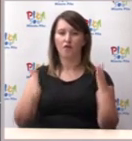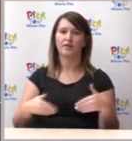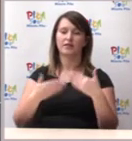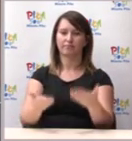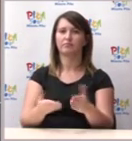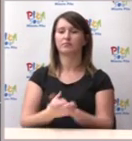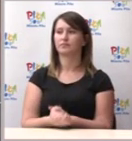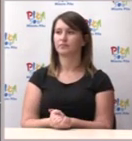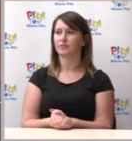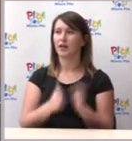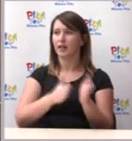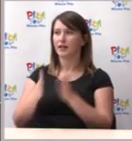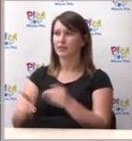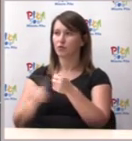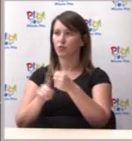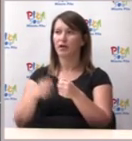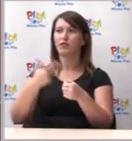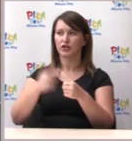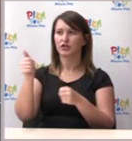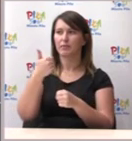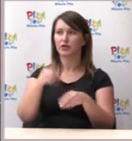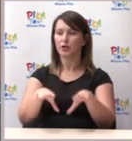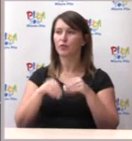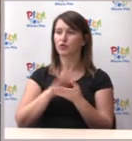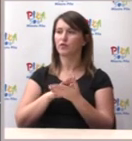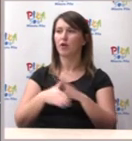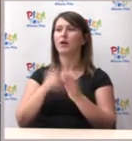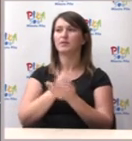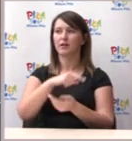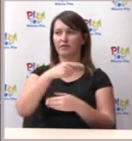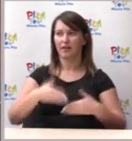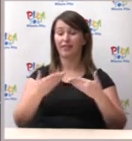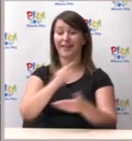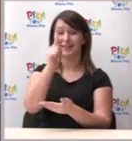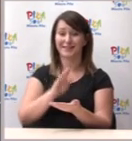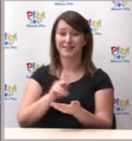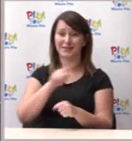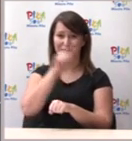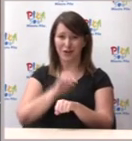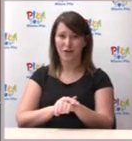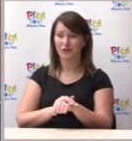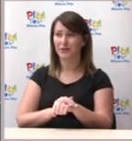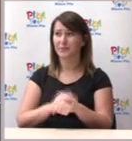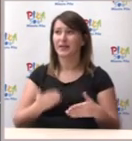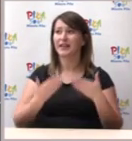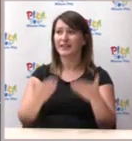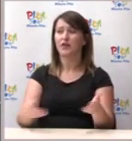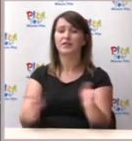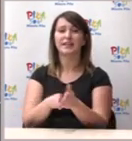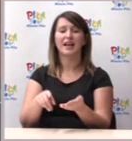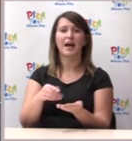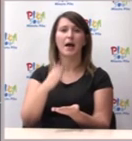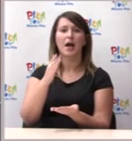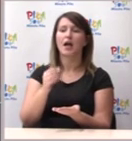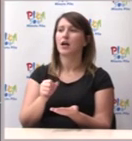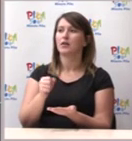punkcie 21 podjęliśmy uchwałę w sprawie wyrażenia zgody na dokonanie przez gminę Piła na rzecz powiatu pilskiego darowizny